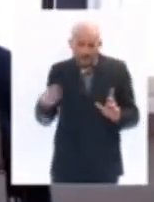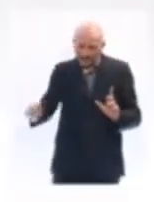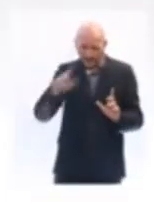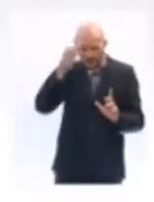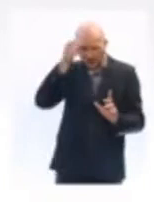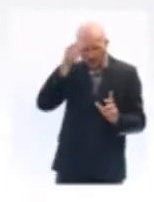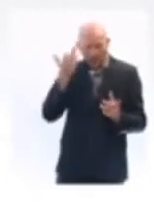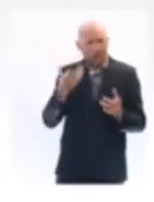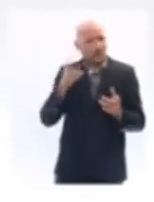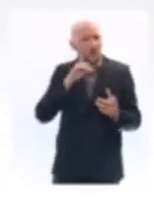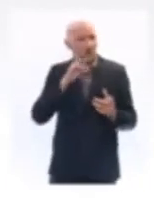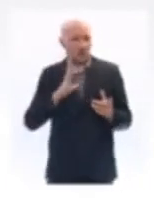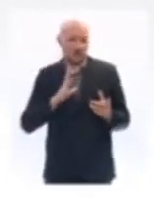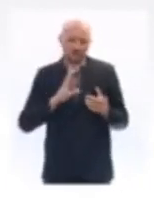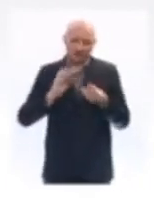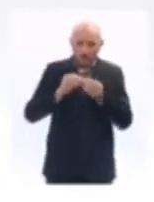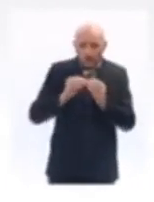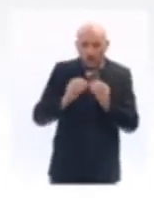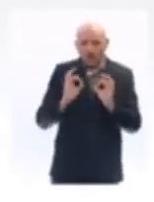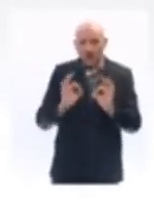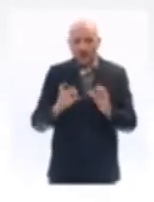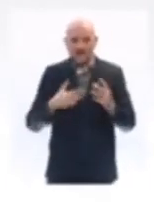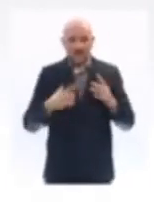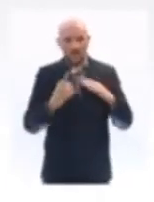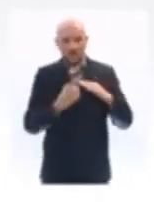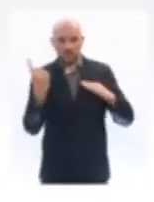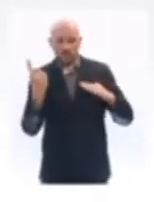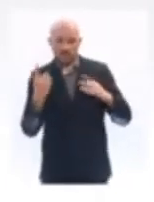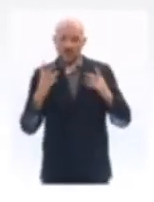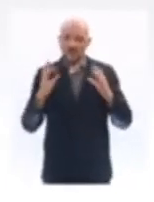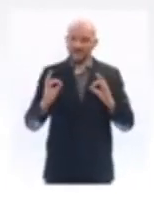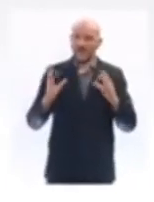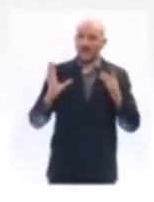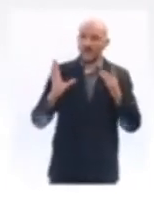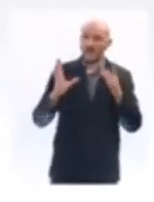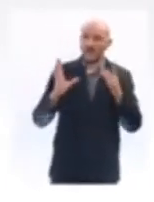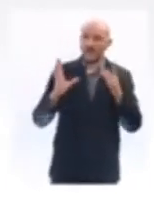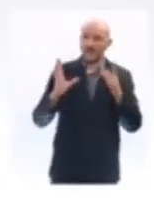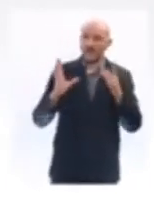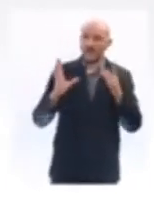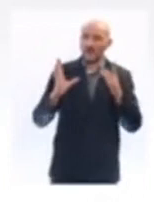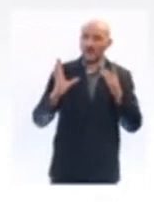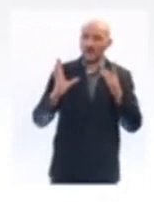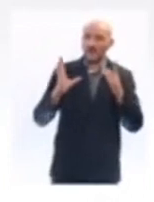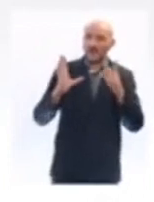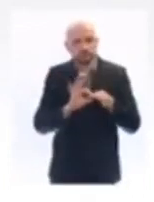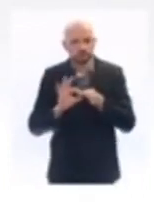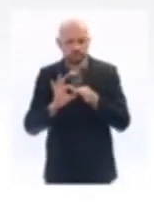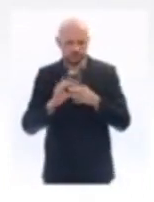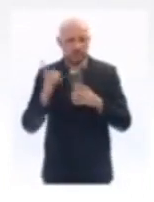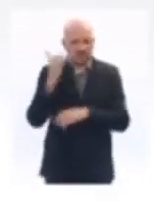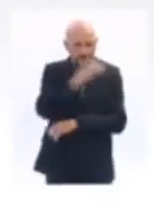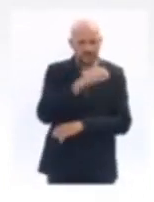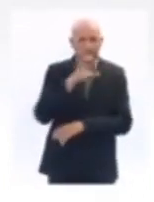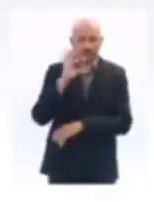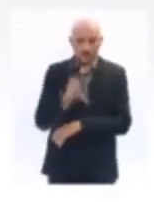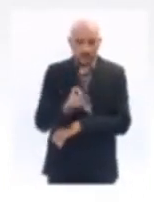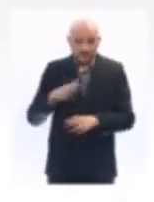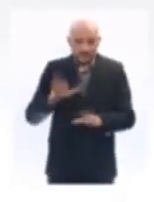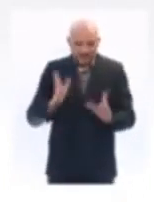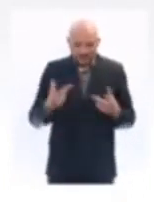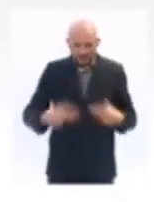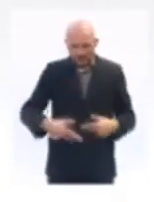l'objectif, c'est de distinguer école, collège et lycée, puisqu'on doit distinguer en fonction de l'âge. Tout semble montrer que plus un enfant est petit, moins il